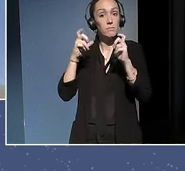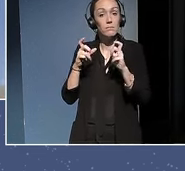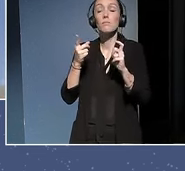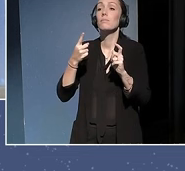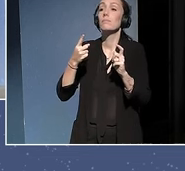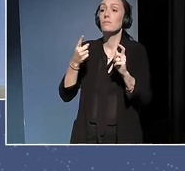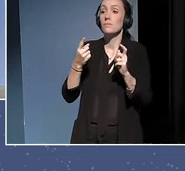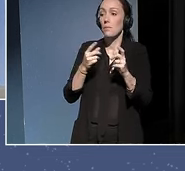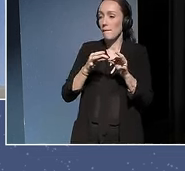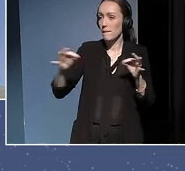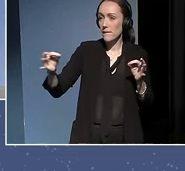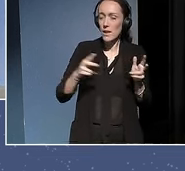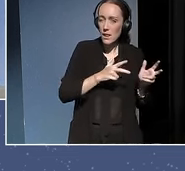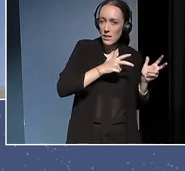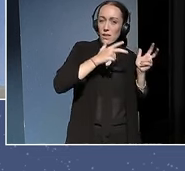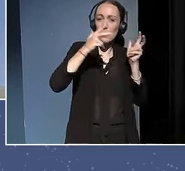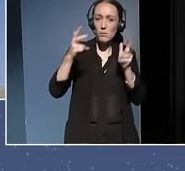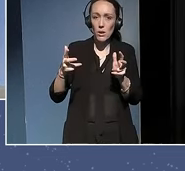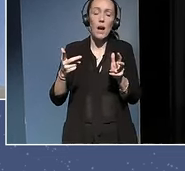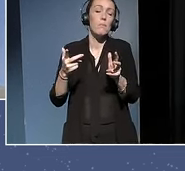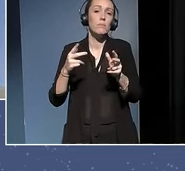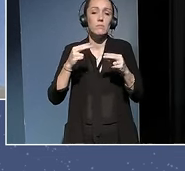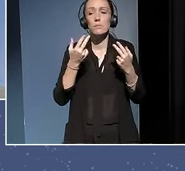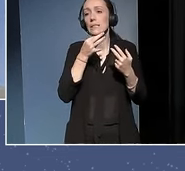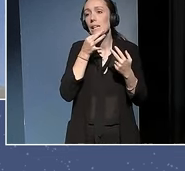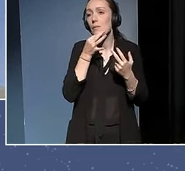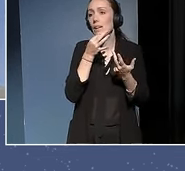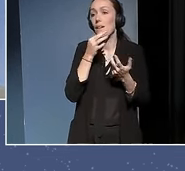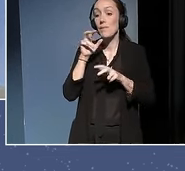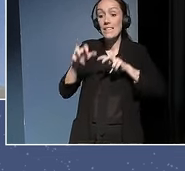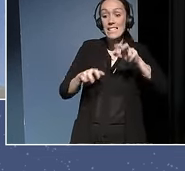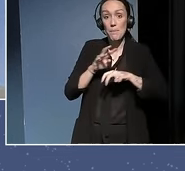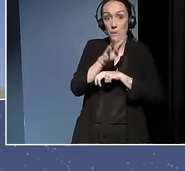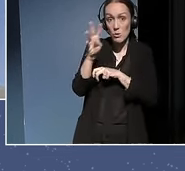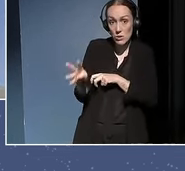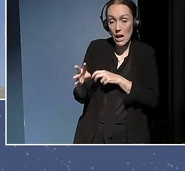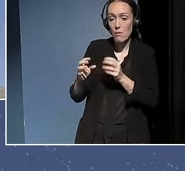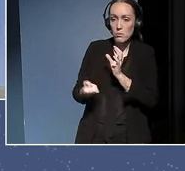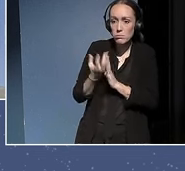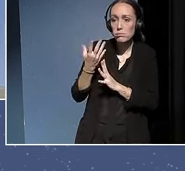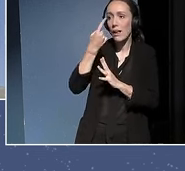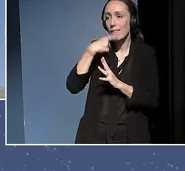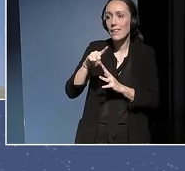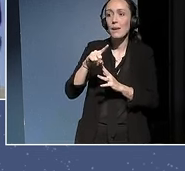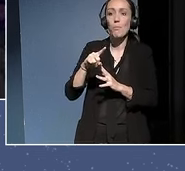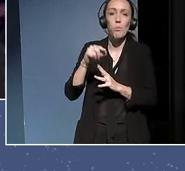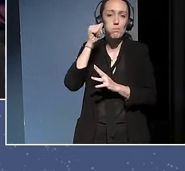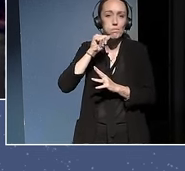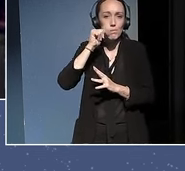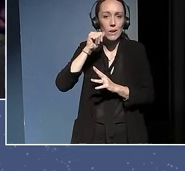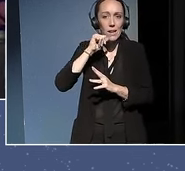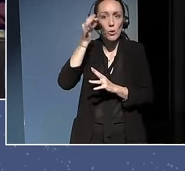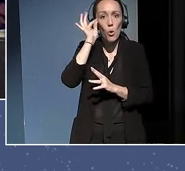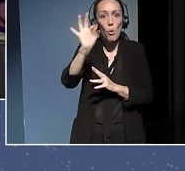smontabile trasportabile e rimont abile nel giro del una notte Sì per fare quella